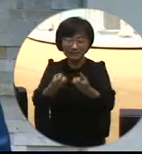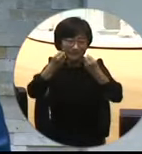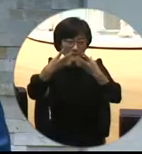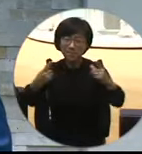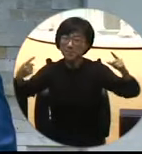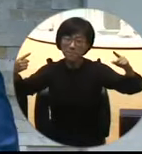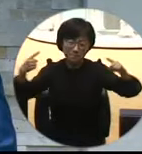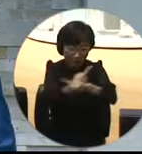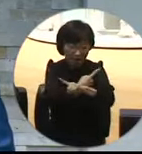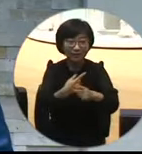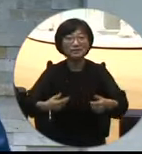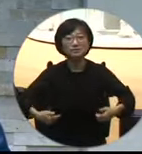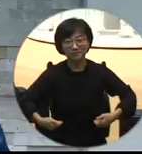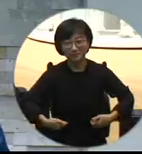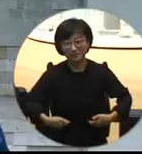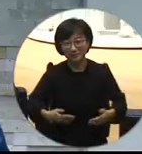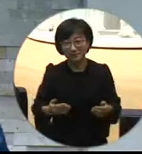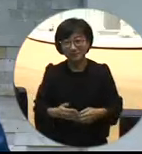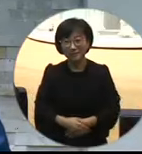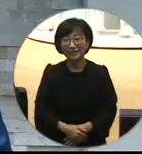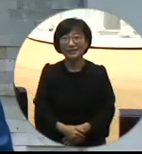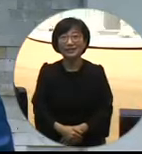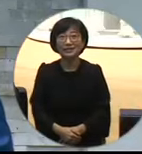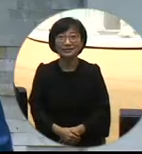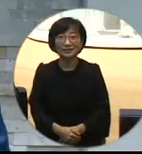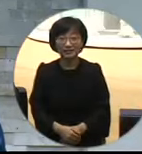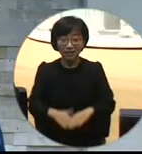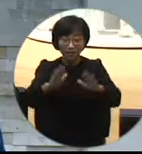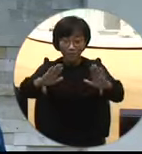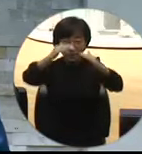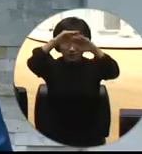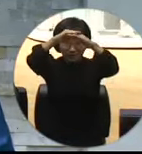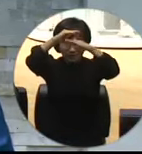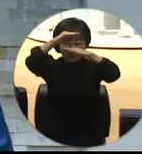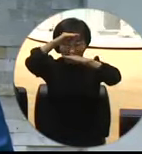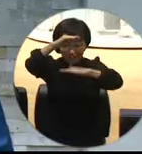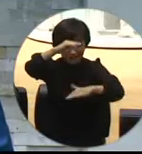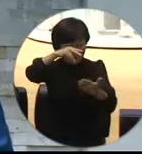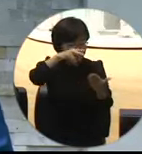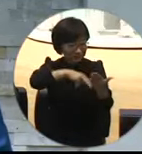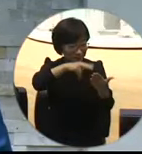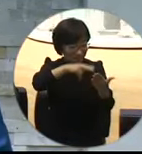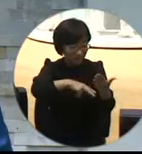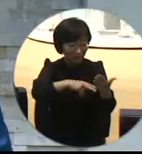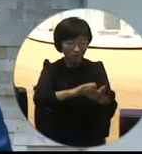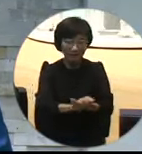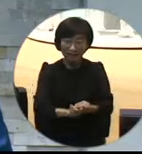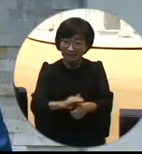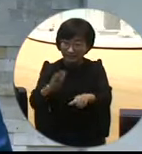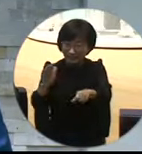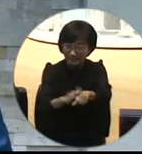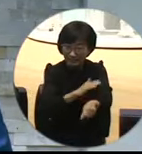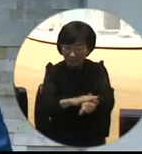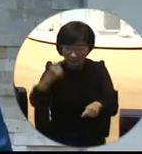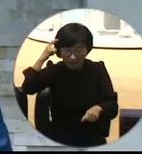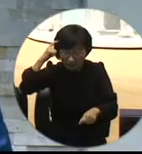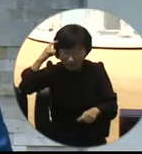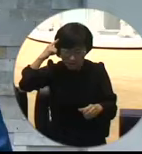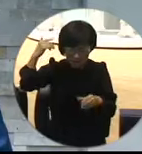바꾸어져 가야 한다. 자, 오늘 이 본문에 보면 이런 잘못된 각인,